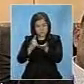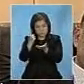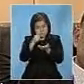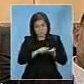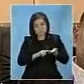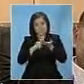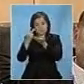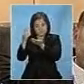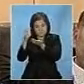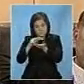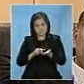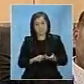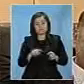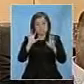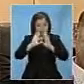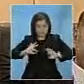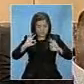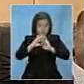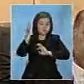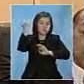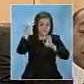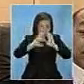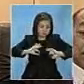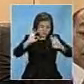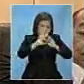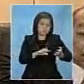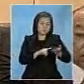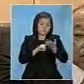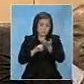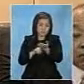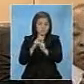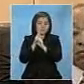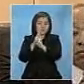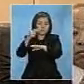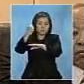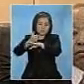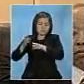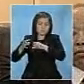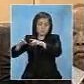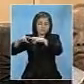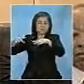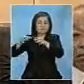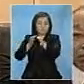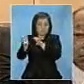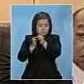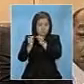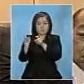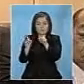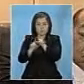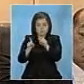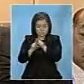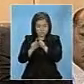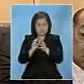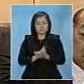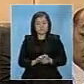ที่เป็นภาวะจำเป็นอย่างที่ท่านผู้นำพรรคฝ่ายค้านได้กล่าวถึงเมื่อสักครู่นี้นะครับแต่ผมเองมั่นใ